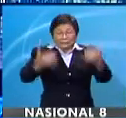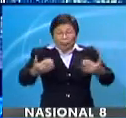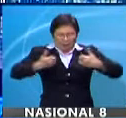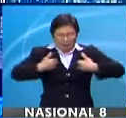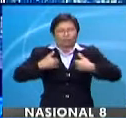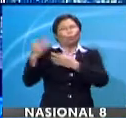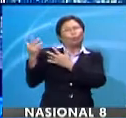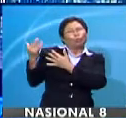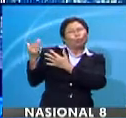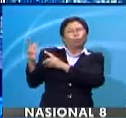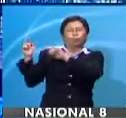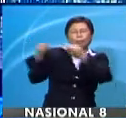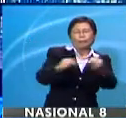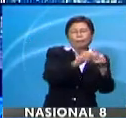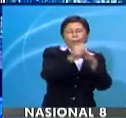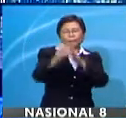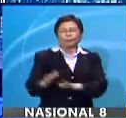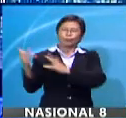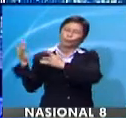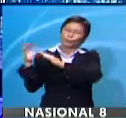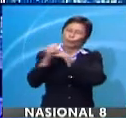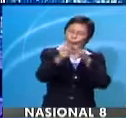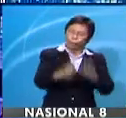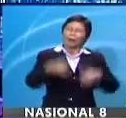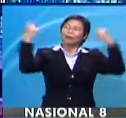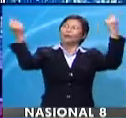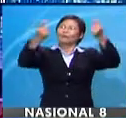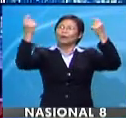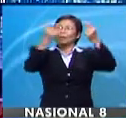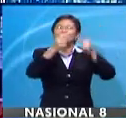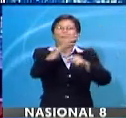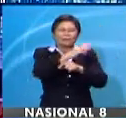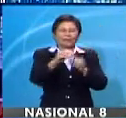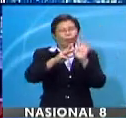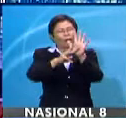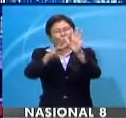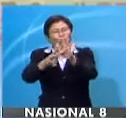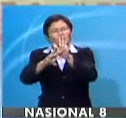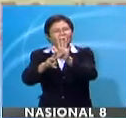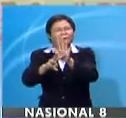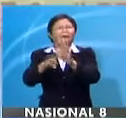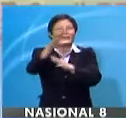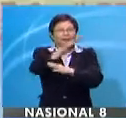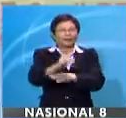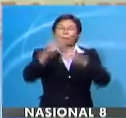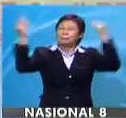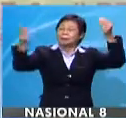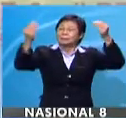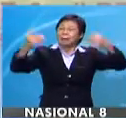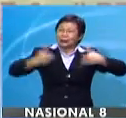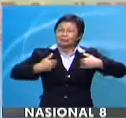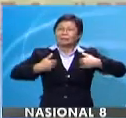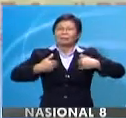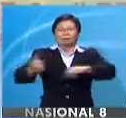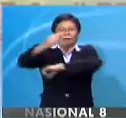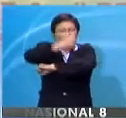lagi menantikan kehadiran pemimpin-pemimpin yang akan diraikan berserta dengan delegasi mereka. Dan majlis ini akan